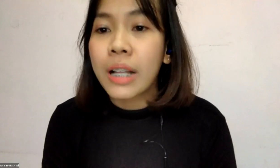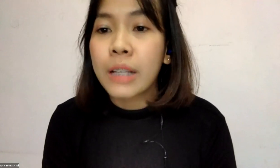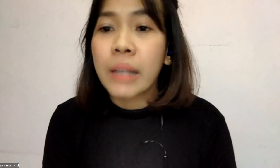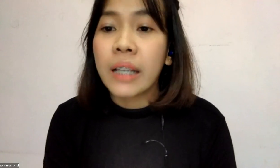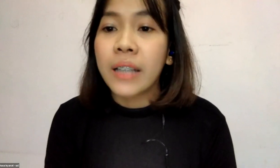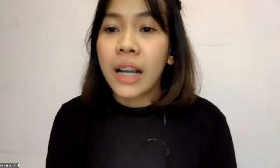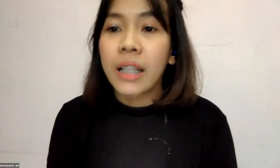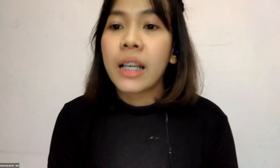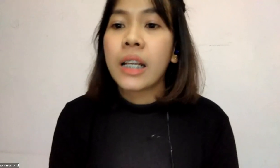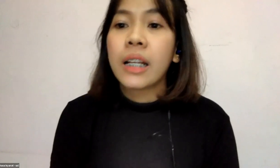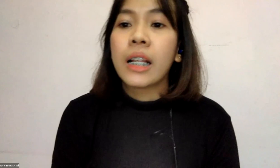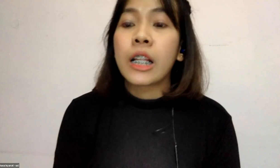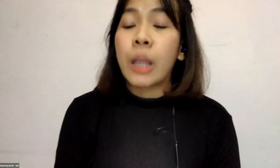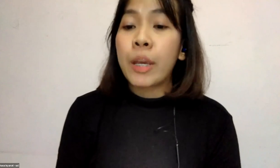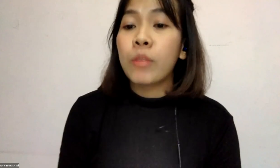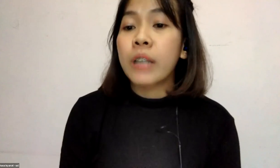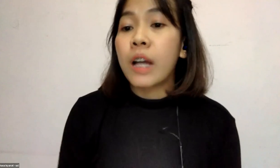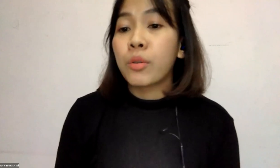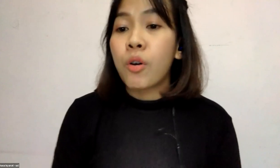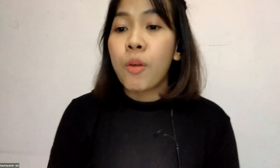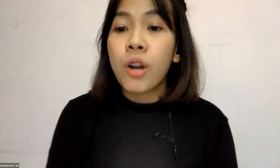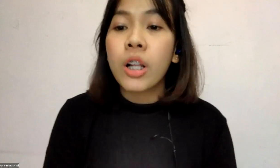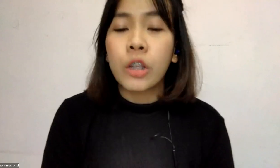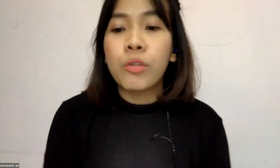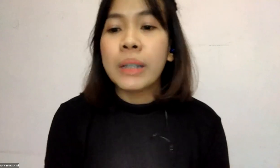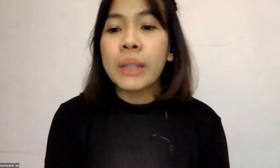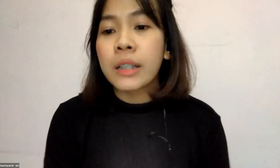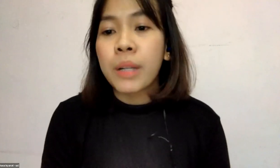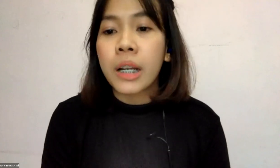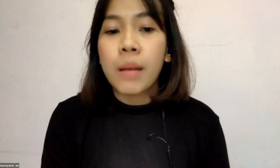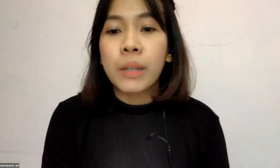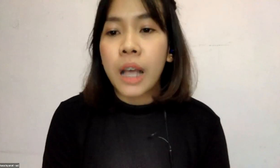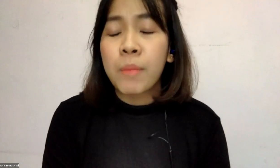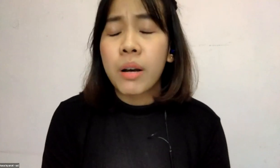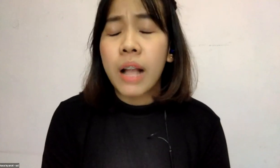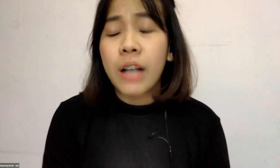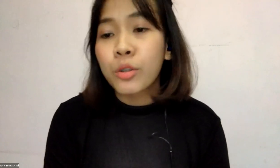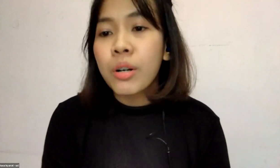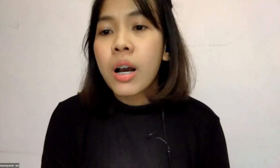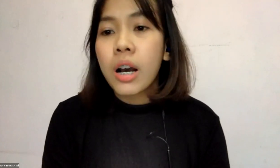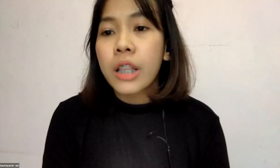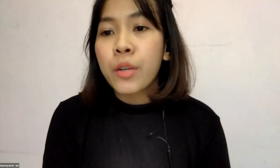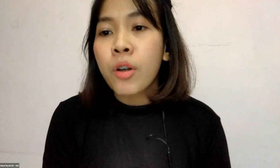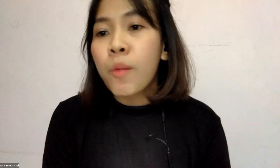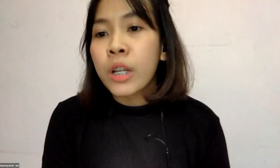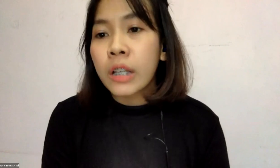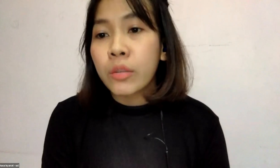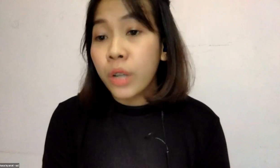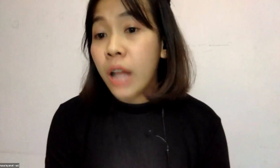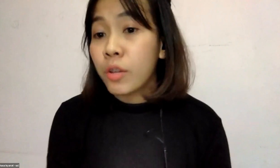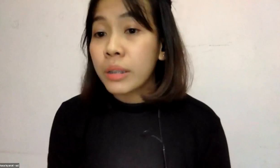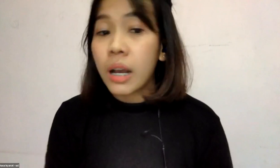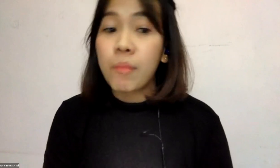kursus kelas bahasa isyarat Tetapi kalau misalkan untuk ngobrol itu bisa sebenarnya besar mo langsung terjun ke